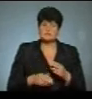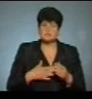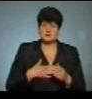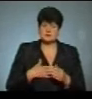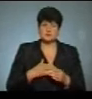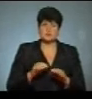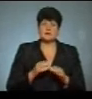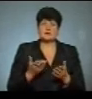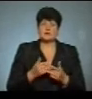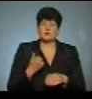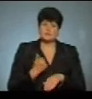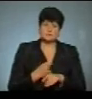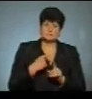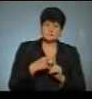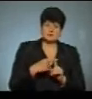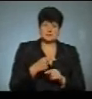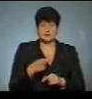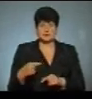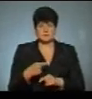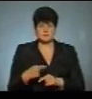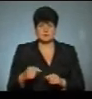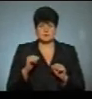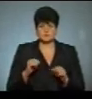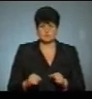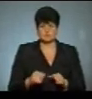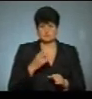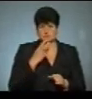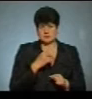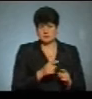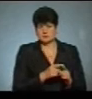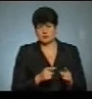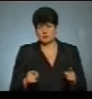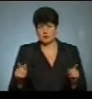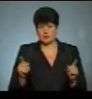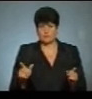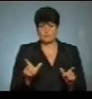які основні позитиви і негативи можете виокремити в період такий тривалий карантин?